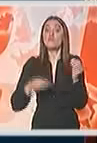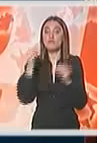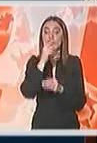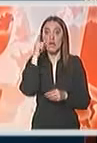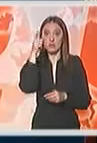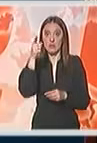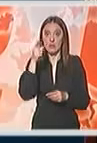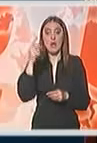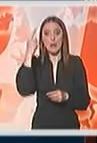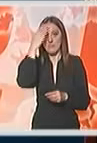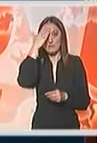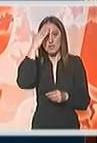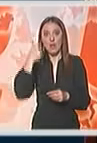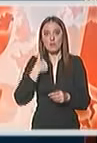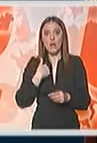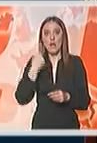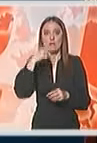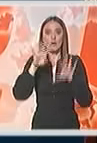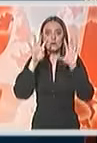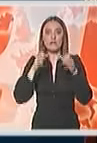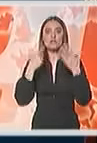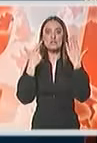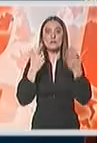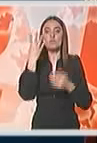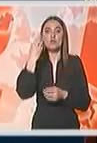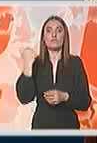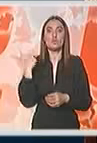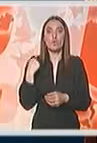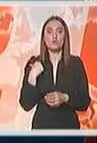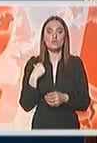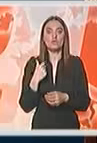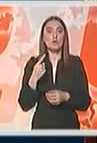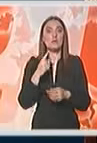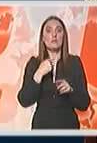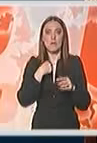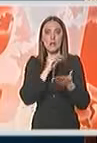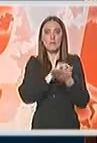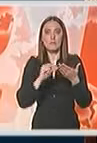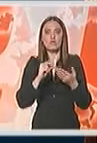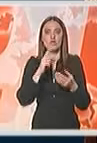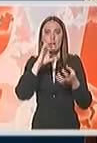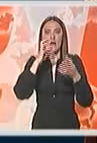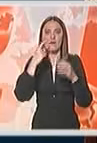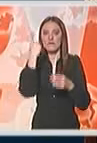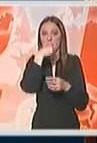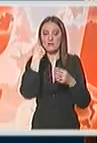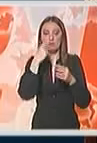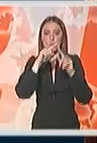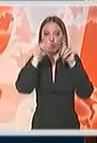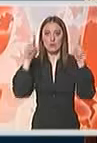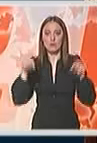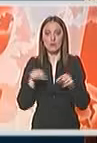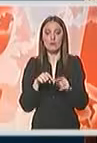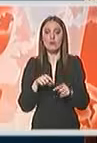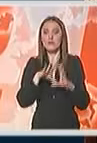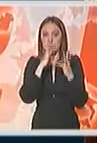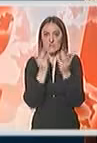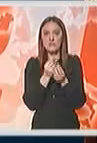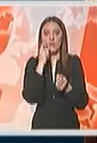njih mislila da sam ja 1974. godište. Zašto meni tako piše na Facebook profilu. Mm-hmm. I svi oni su... Zbog čega si